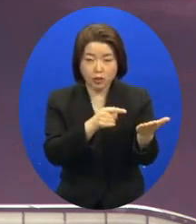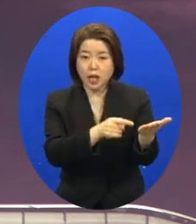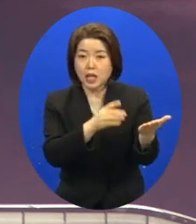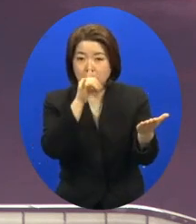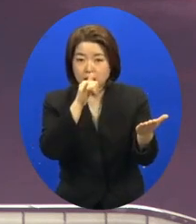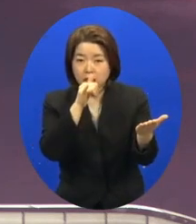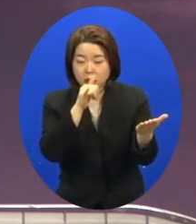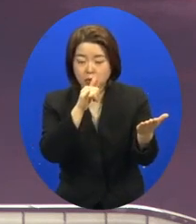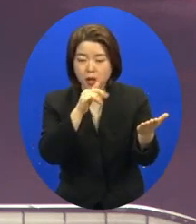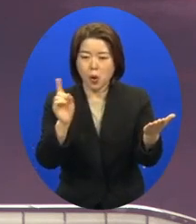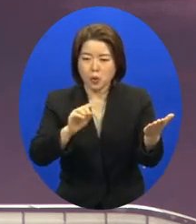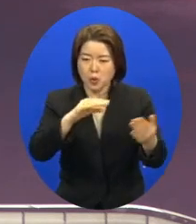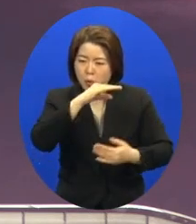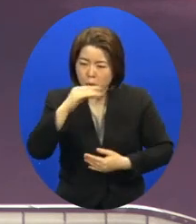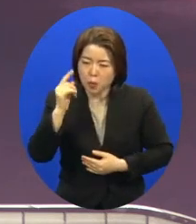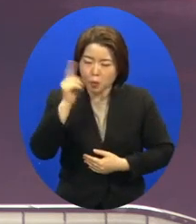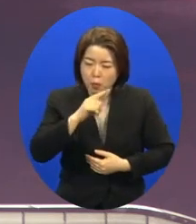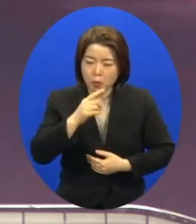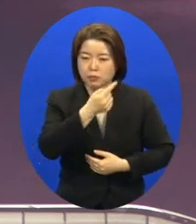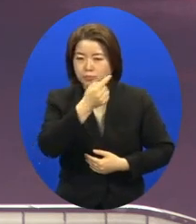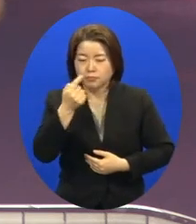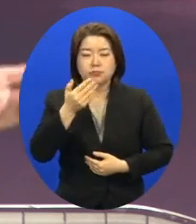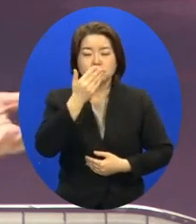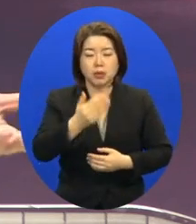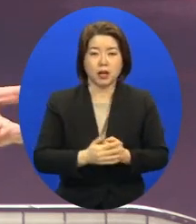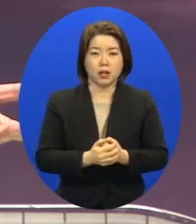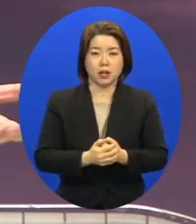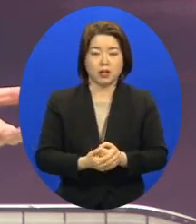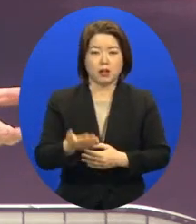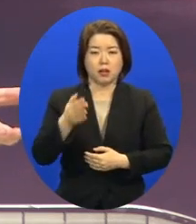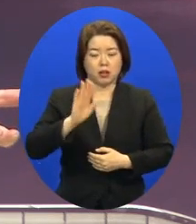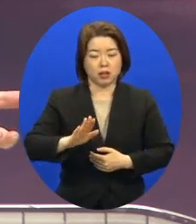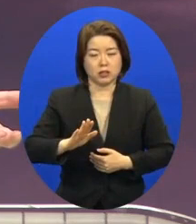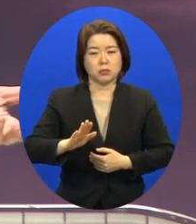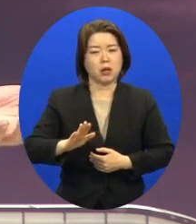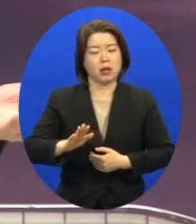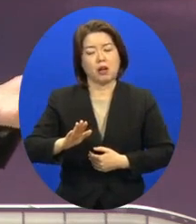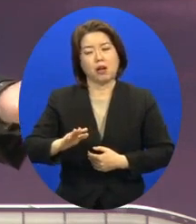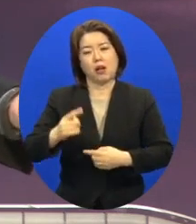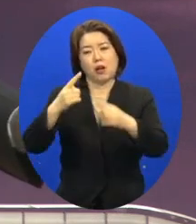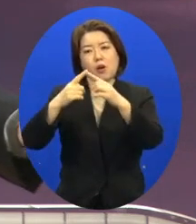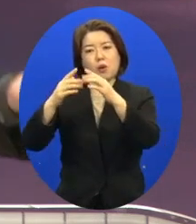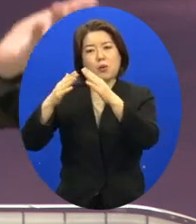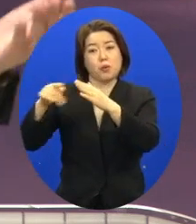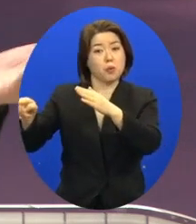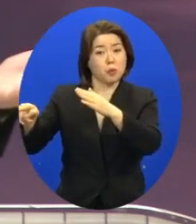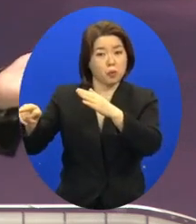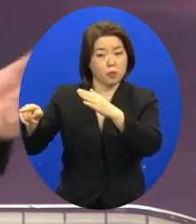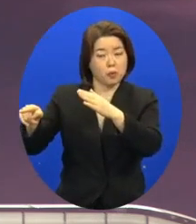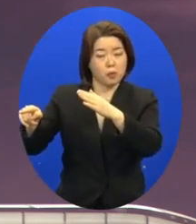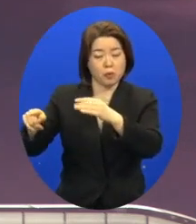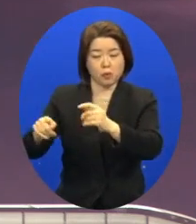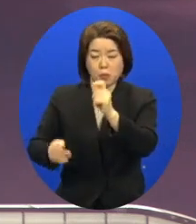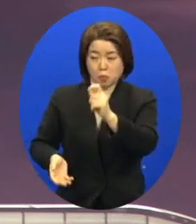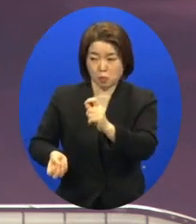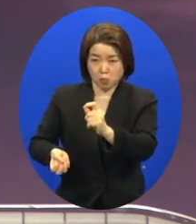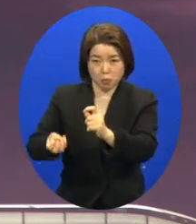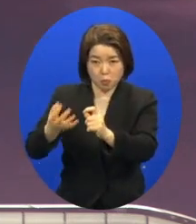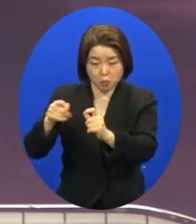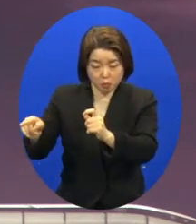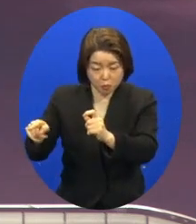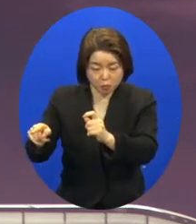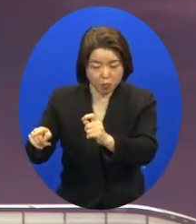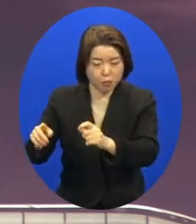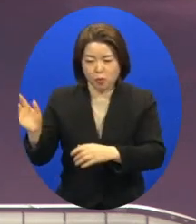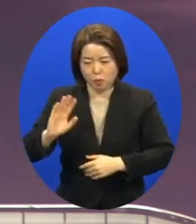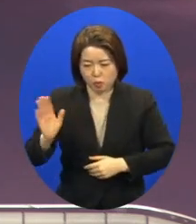성경으로 확인할 수도 있습니다. 고린도 교회는 아무것도 없었습니다. 신학교 출신 목회자도 없었고